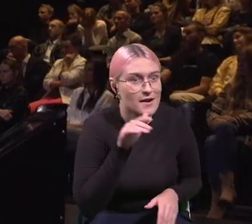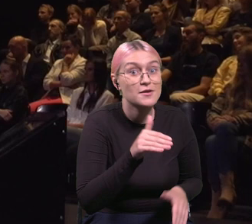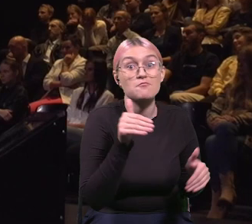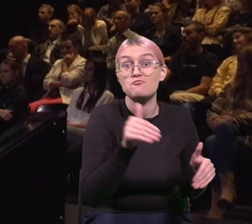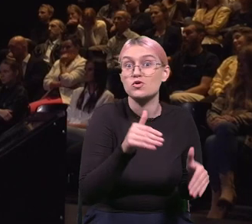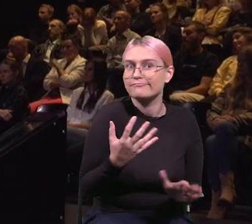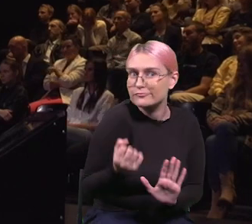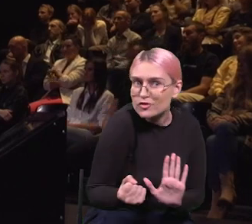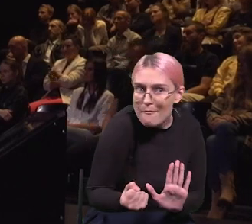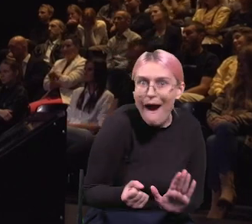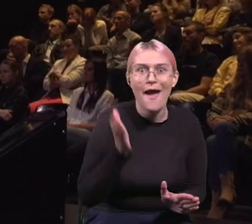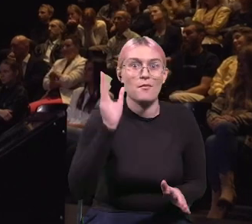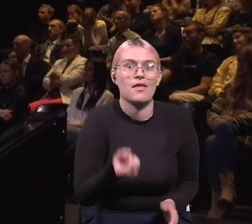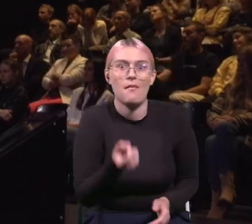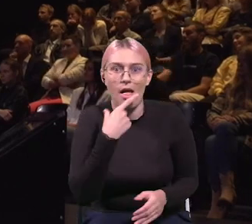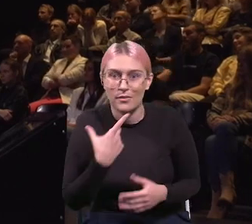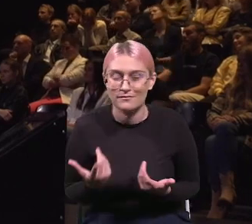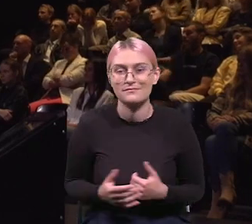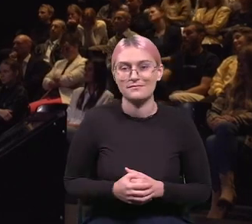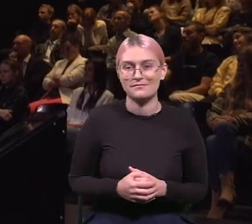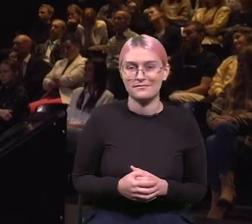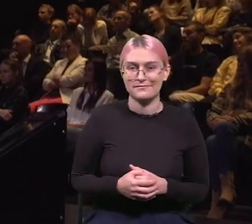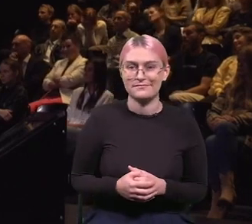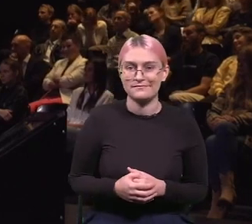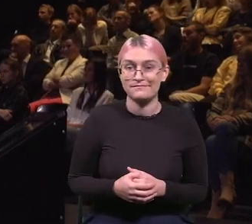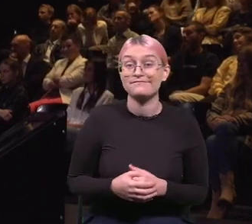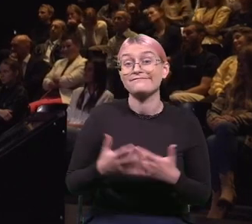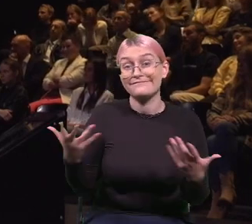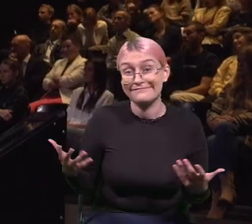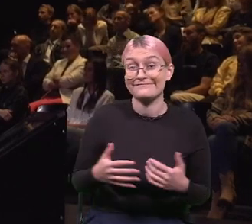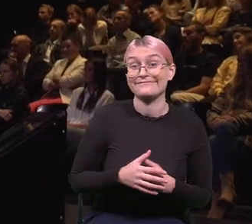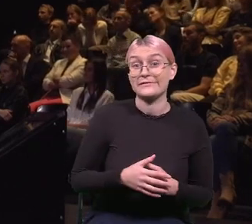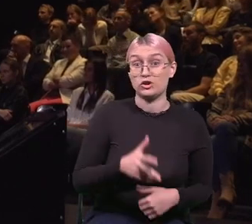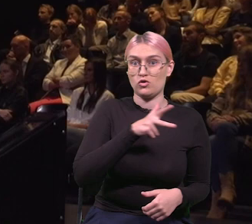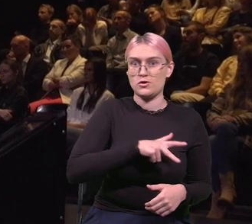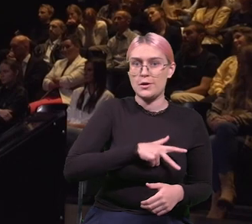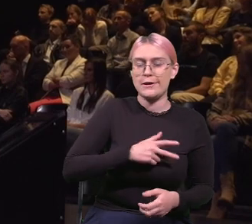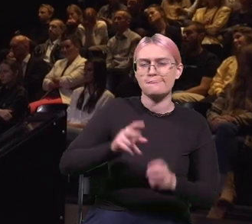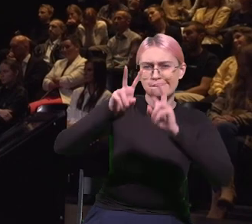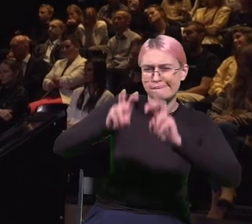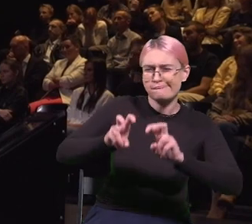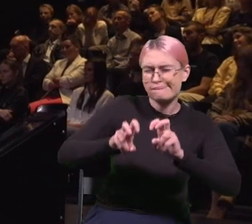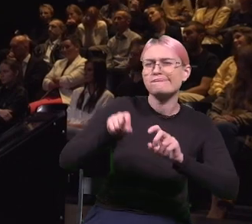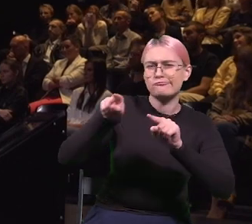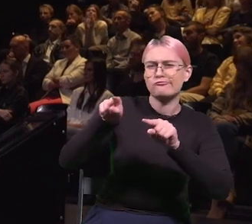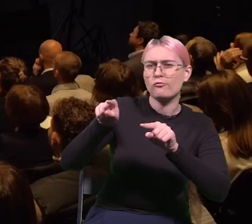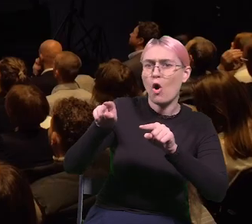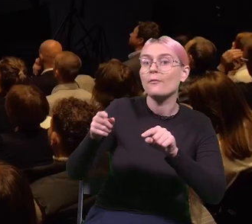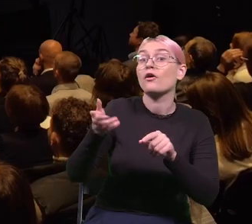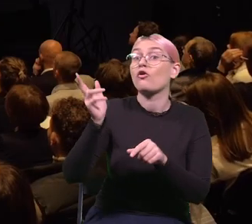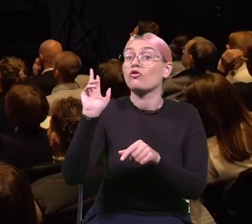warunek racjonalności i właśnie tak o sobie często myślą kredytobiorcy, że prowadzą samodzielne, odpowiedzialne